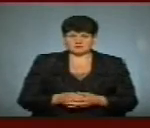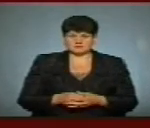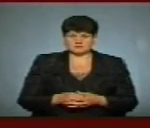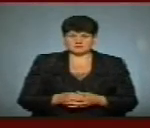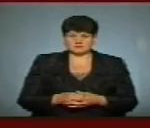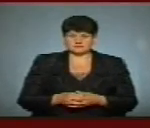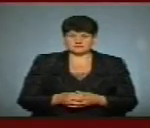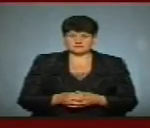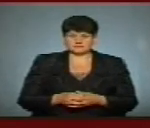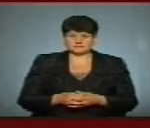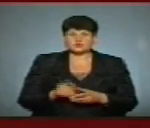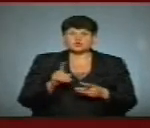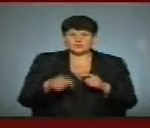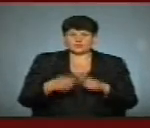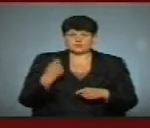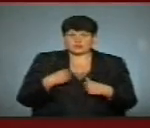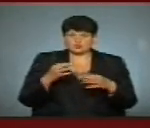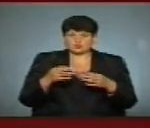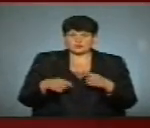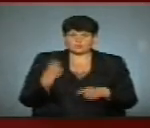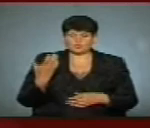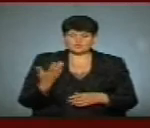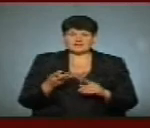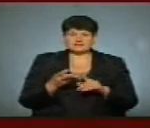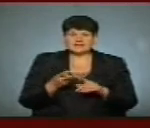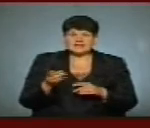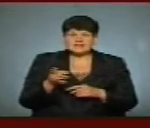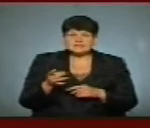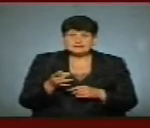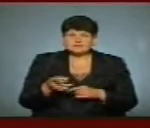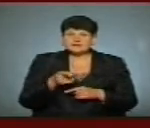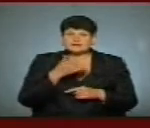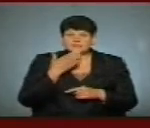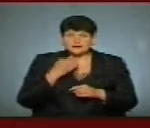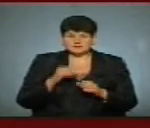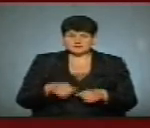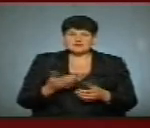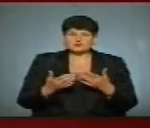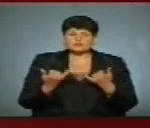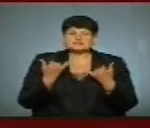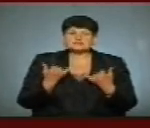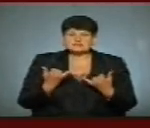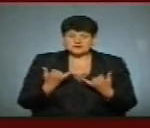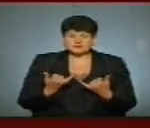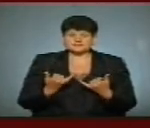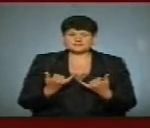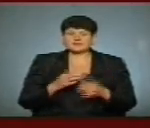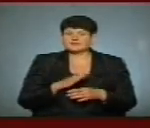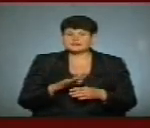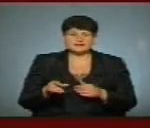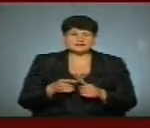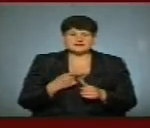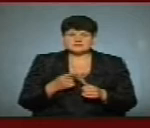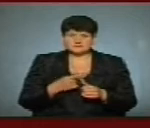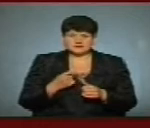робити. Що я порушую? Я нічого не порушую. Я третій раз вам кажу. Останній ви не маєте раз. Права. Я нічого не порушую. Якщо ви зараз не кричіть на мене, давайте тихенько. Не